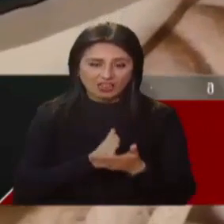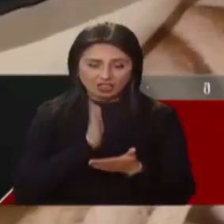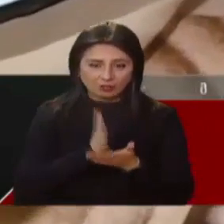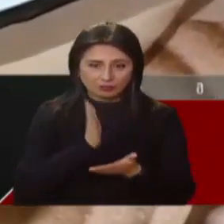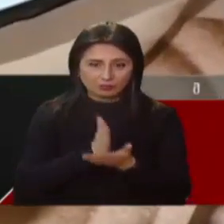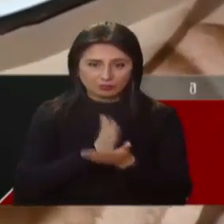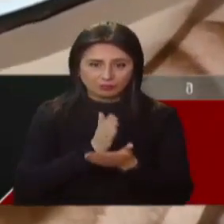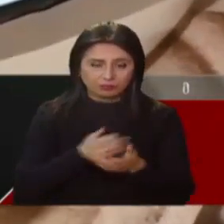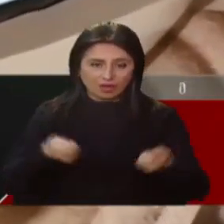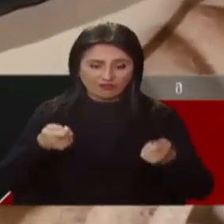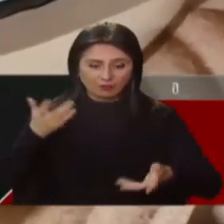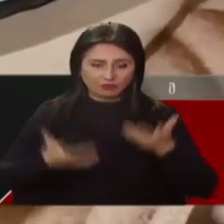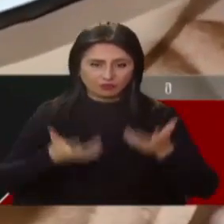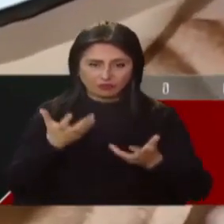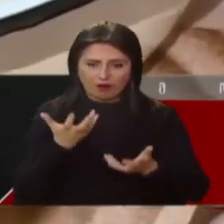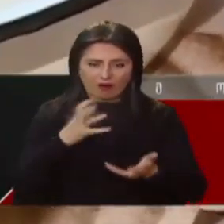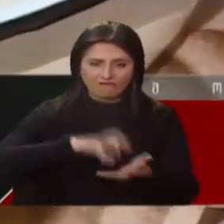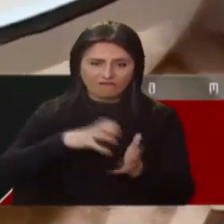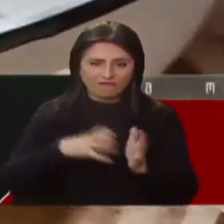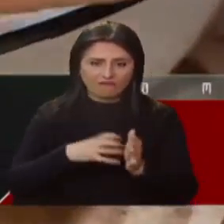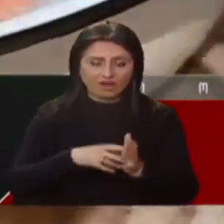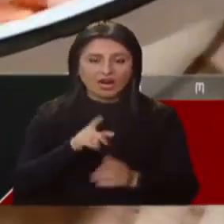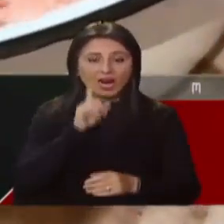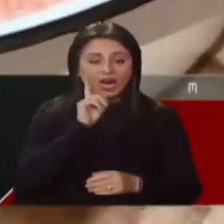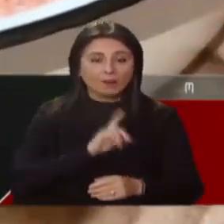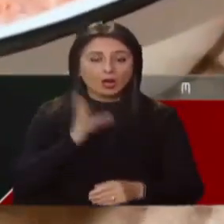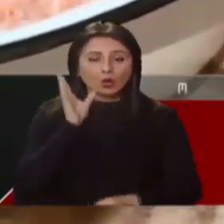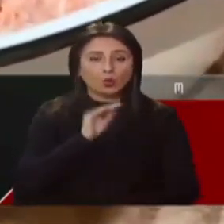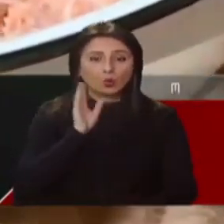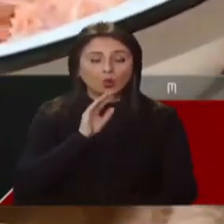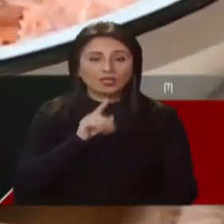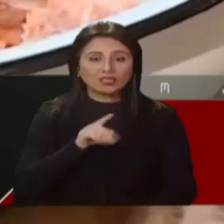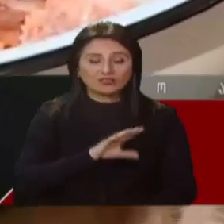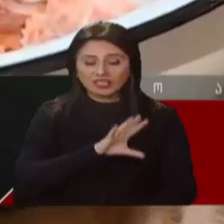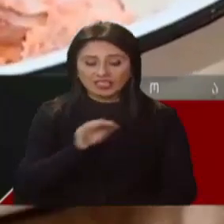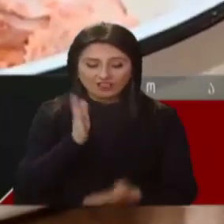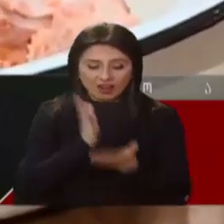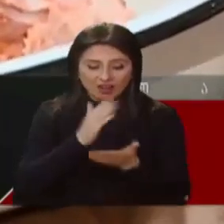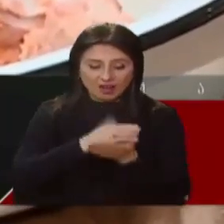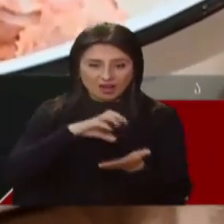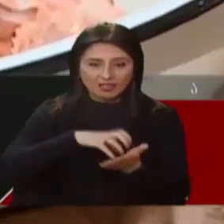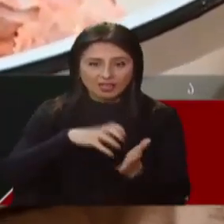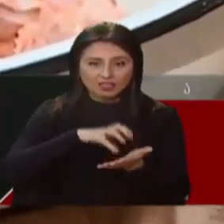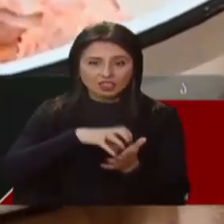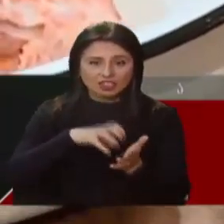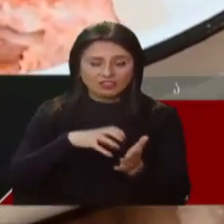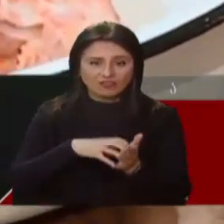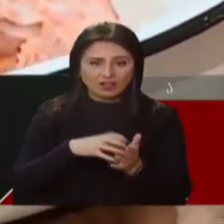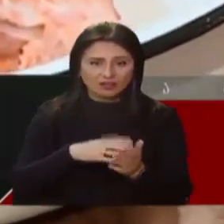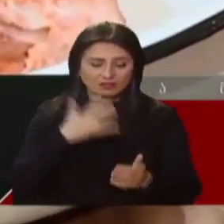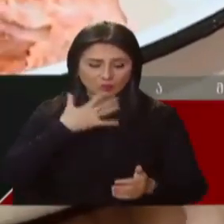და ქვაბში იხაშება მთლიანად. ხაშლამა გემრიელი არის მაშინ, როდესაც ყველა ნაჭერი, ანუ